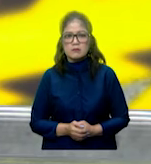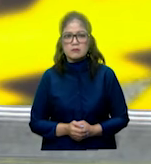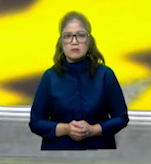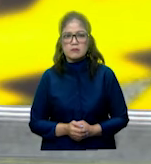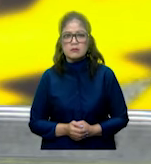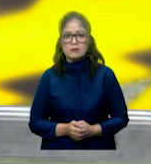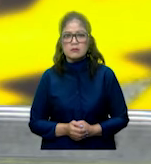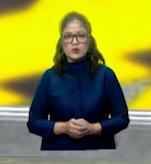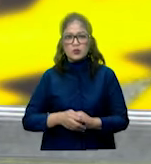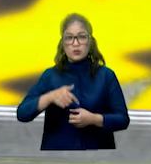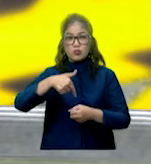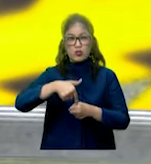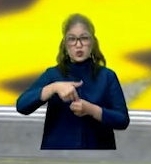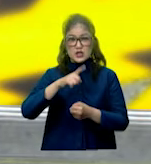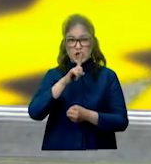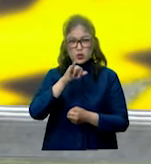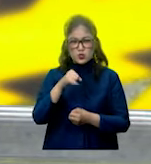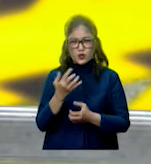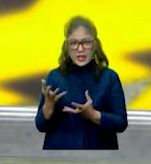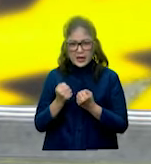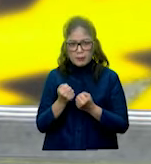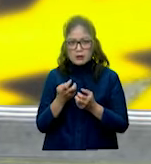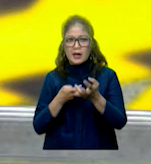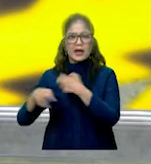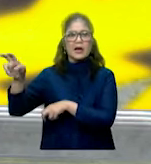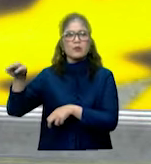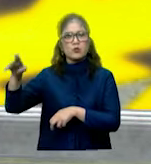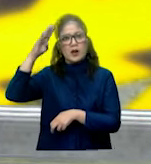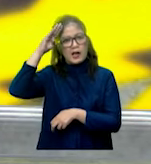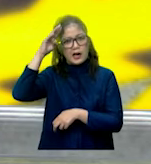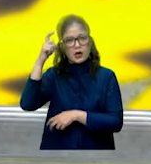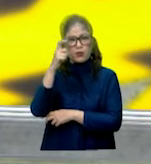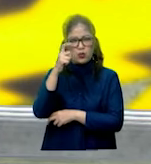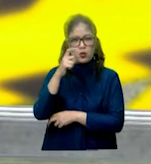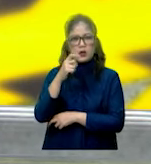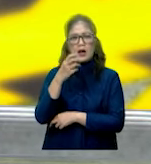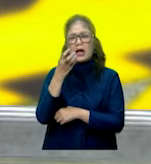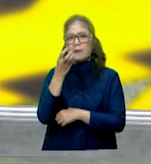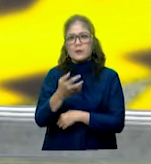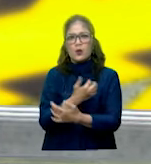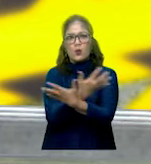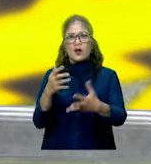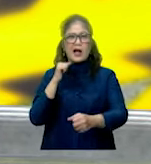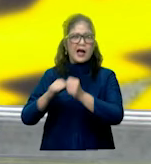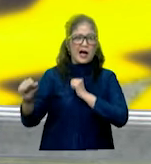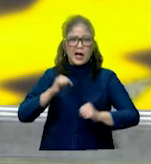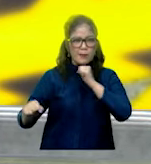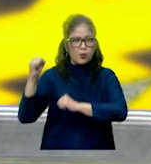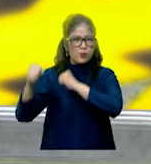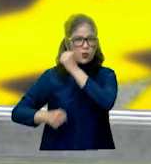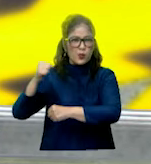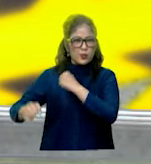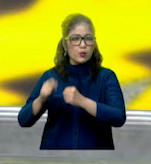Pemirsa, kabur usai mendapat pulsa 1 juta rupiah, seorang pria di Bogor, Jawa Barat nyaris diamuk massa. Sementara seorang wanita di Cianjur